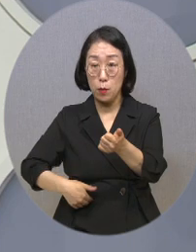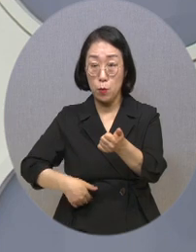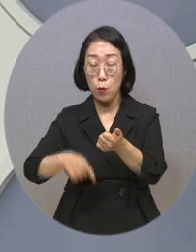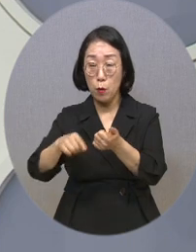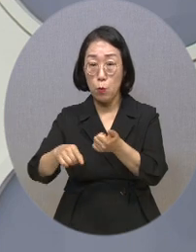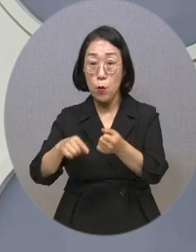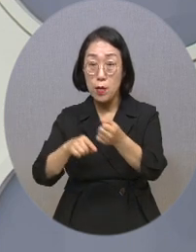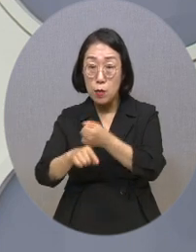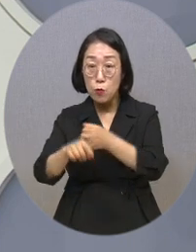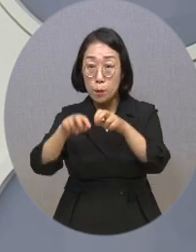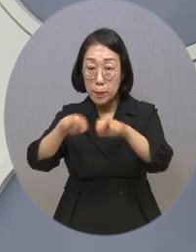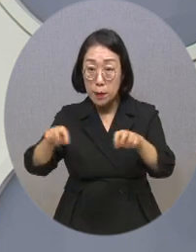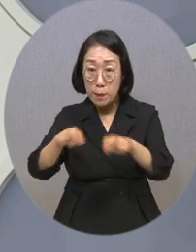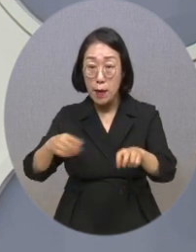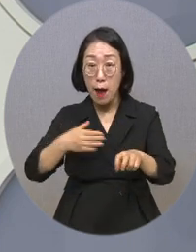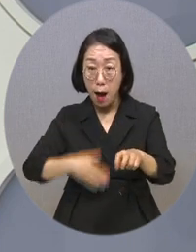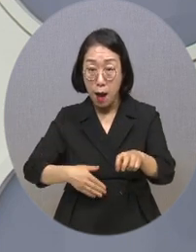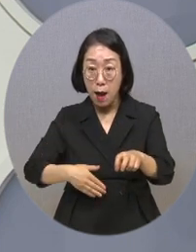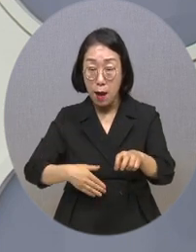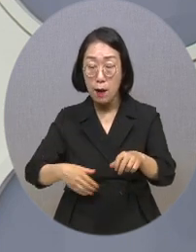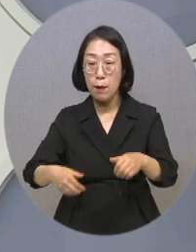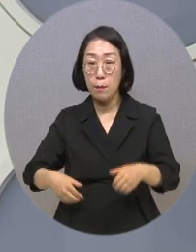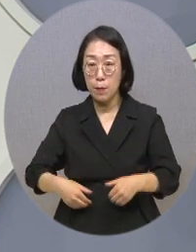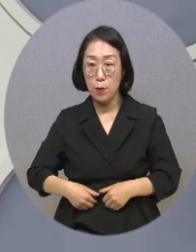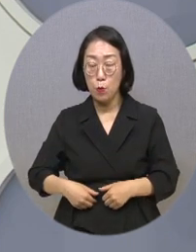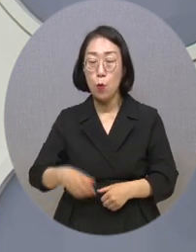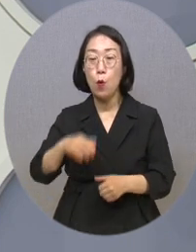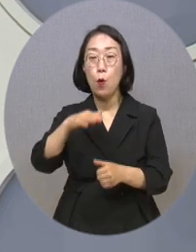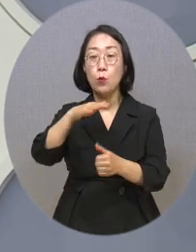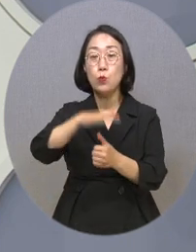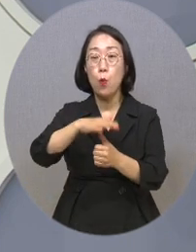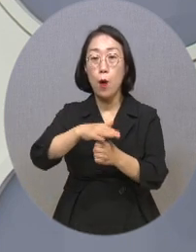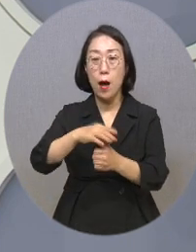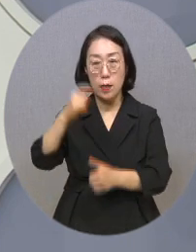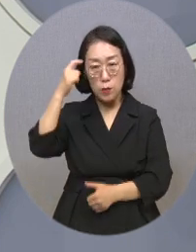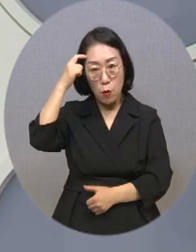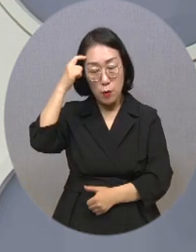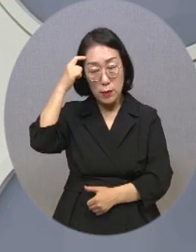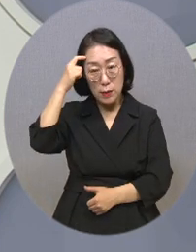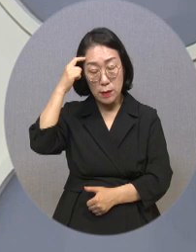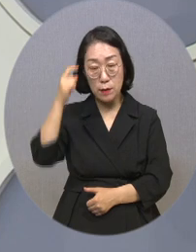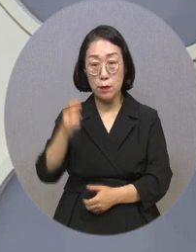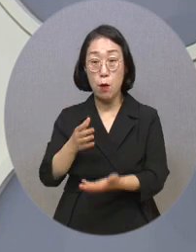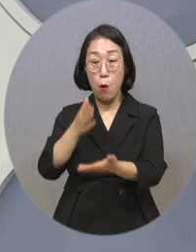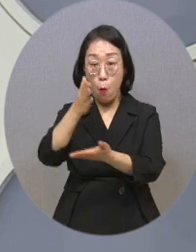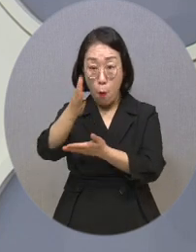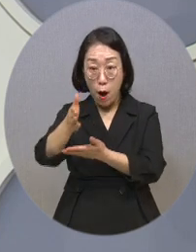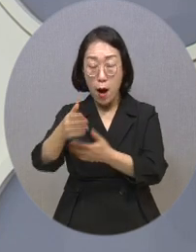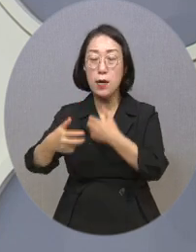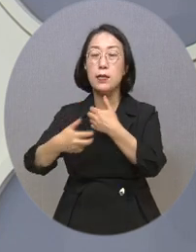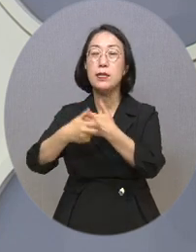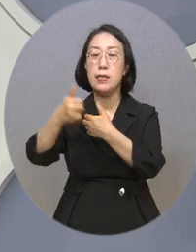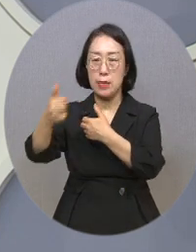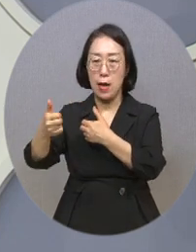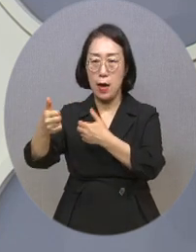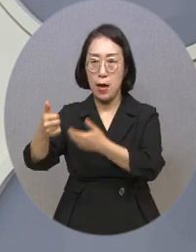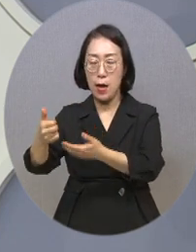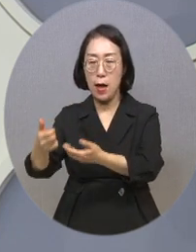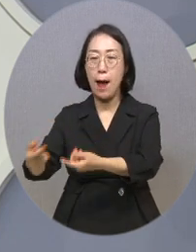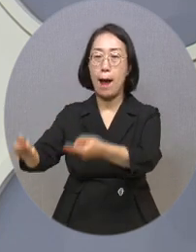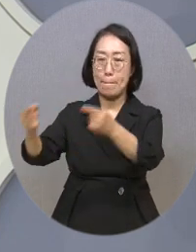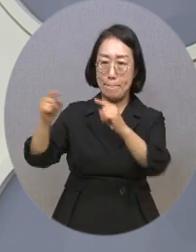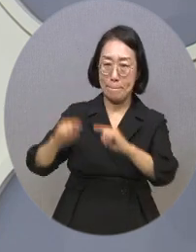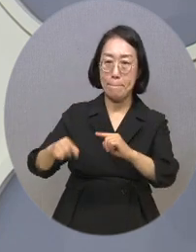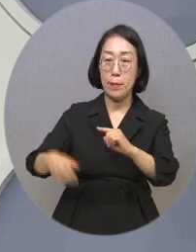하면은 그거 필요하니까 소아정신과 의사들 집단도 다 필요하고 그리고 아직은